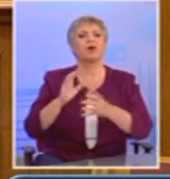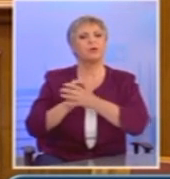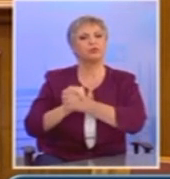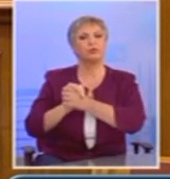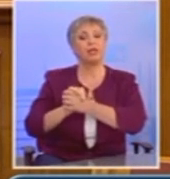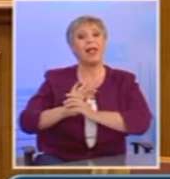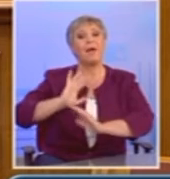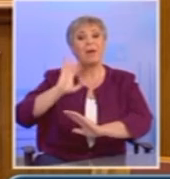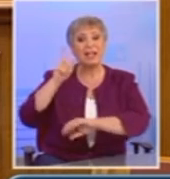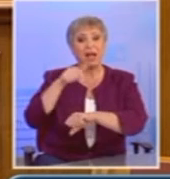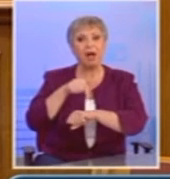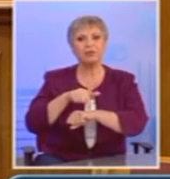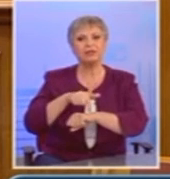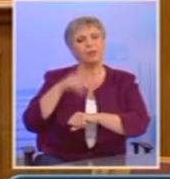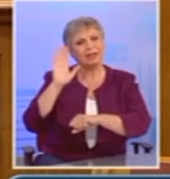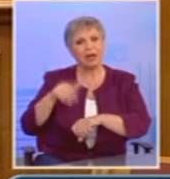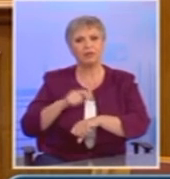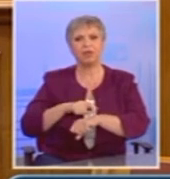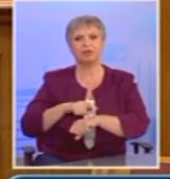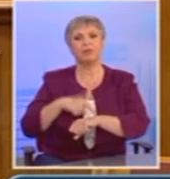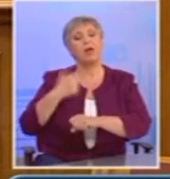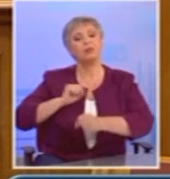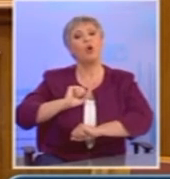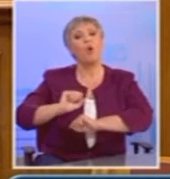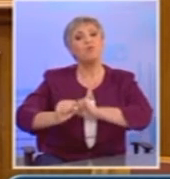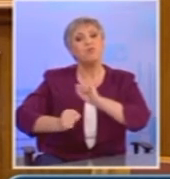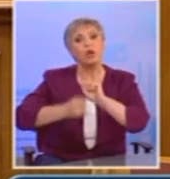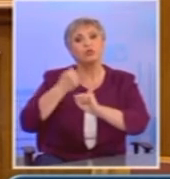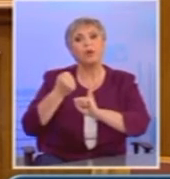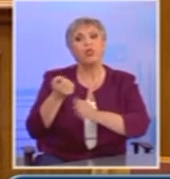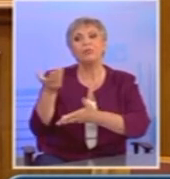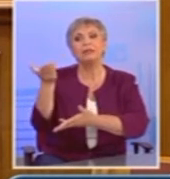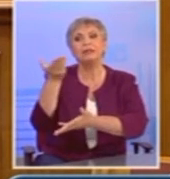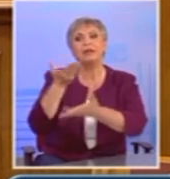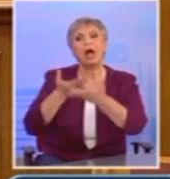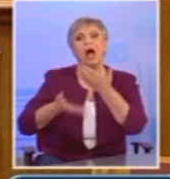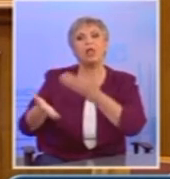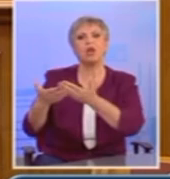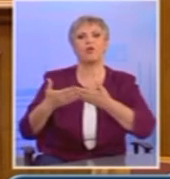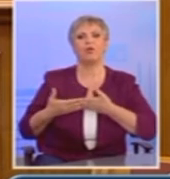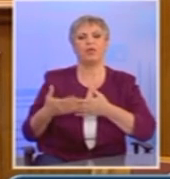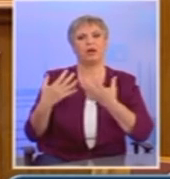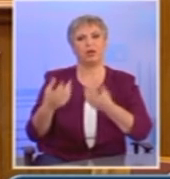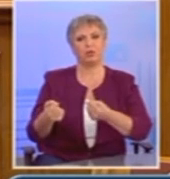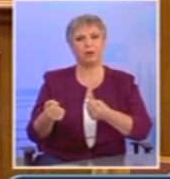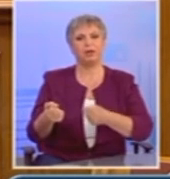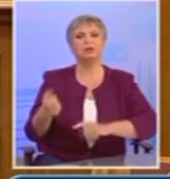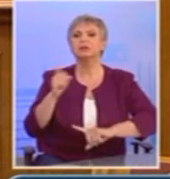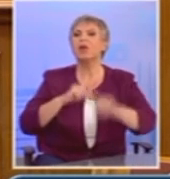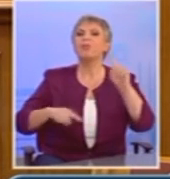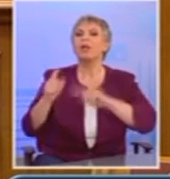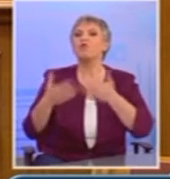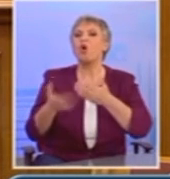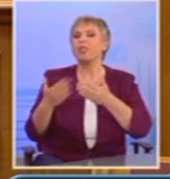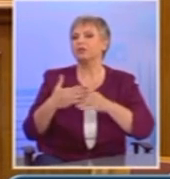ίστατη ώρα κύριε. Τις προσπάθειές μας. Ποιοι βοήθησαν, κυρίες και κύριοι βουλευτές, την